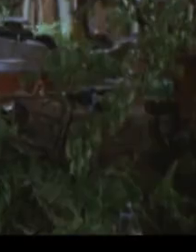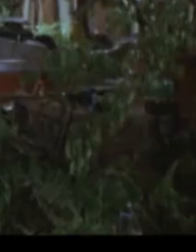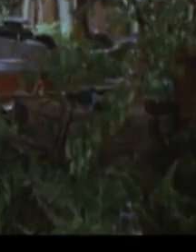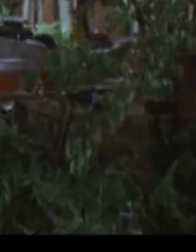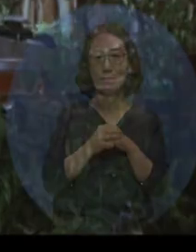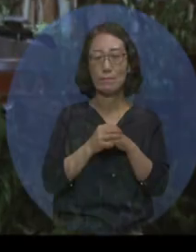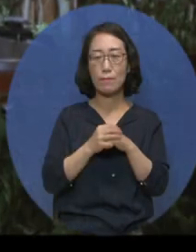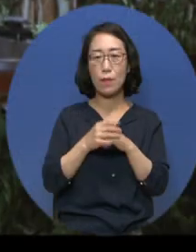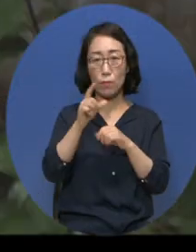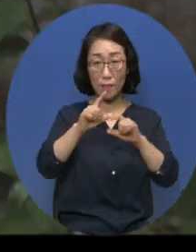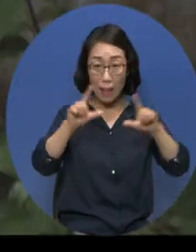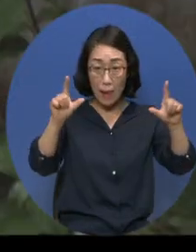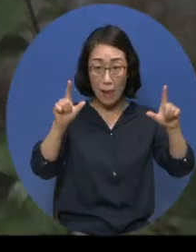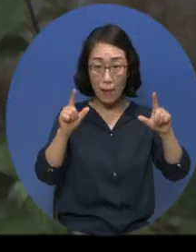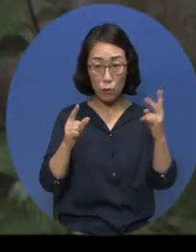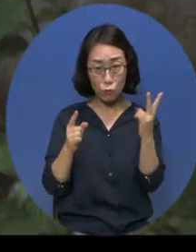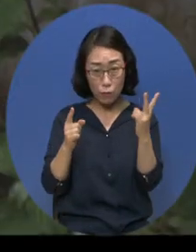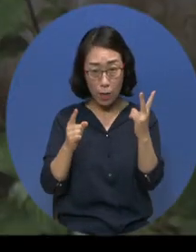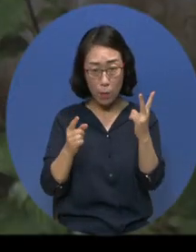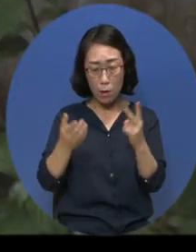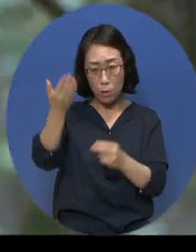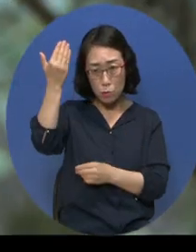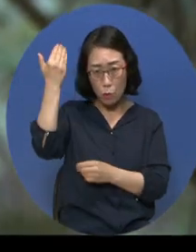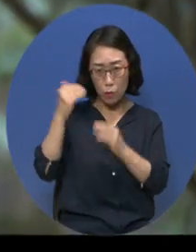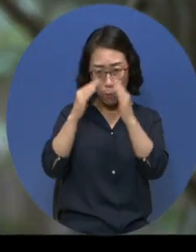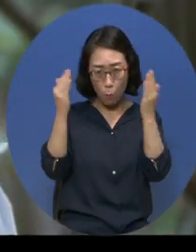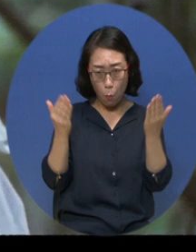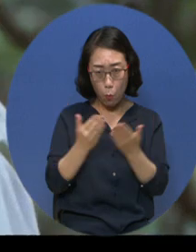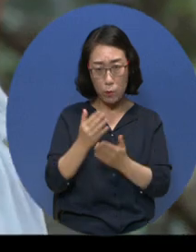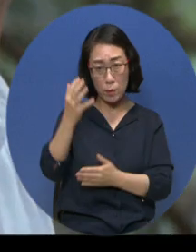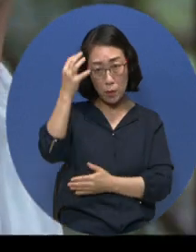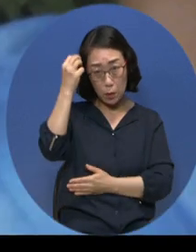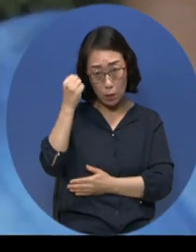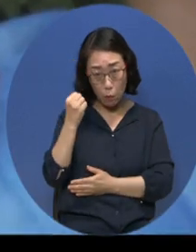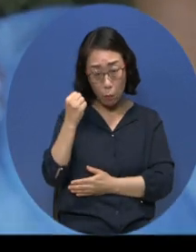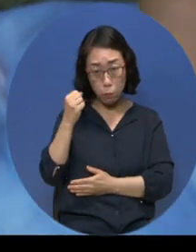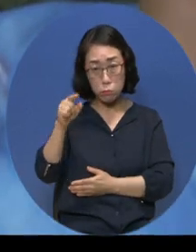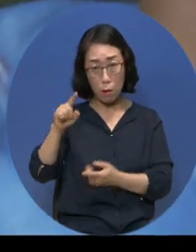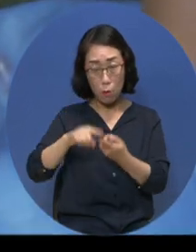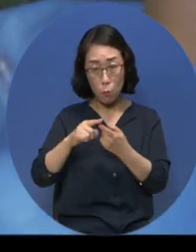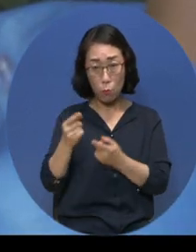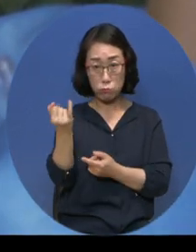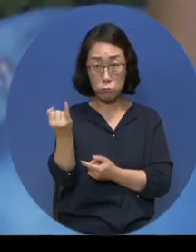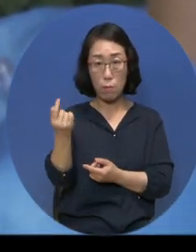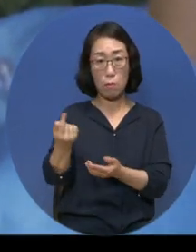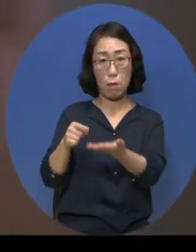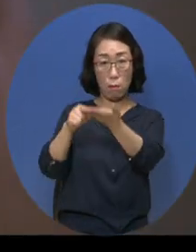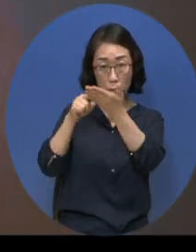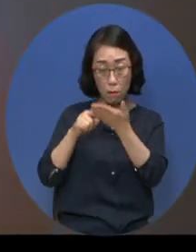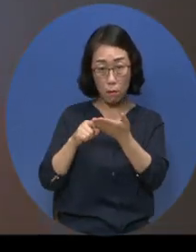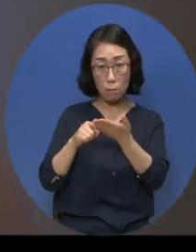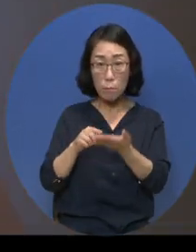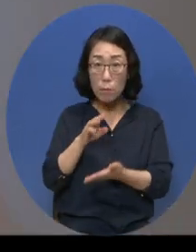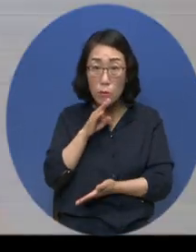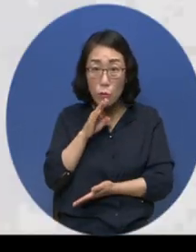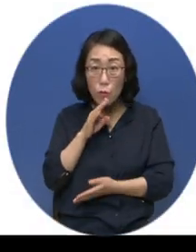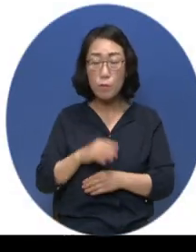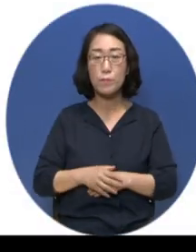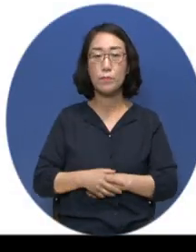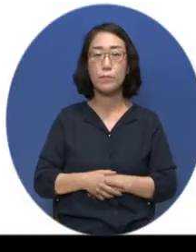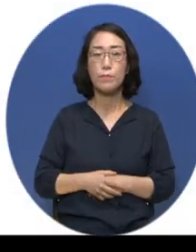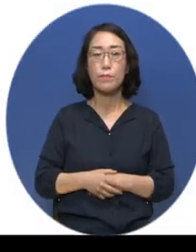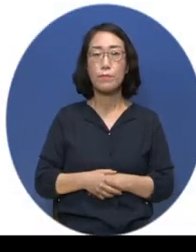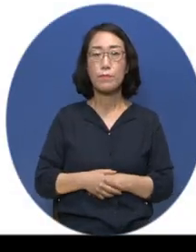어느 날 두 사람 앞에 이전의 모든 기억을 잃은 미호가 나타나게 되는데요. 미호나 너.